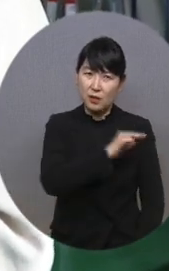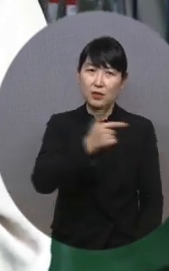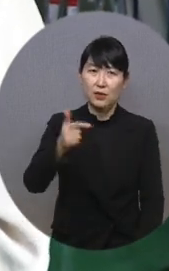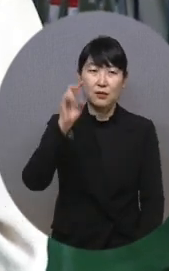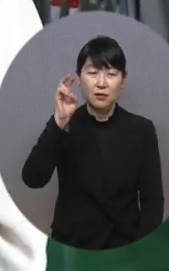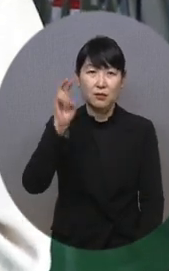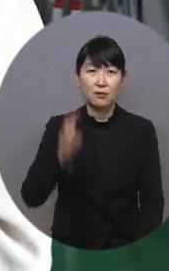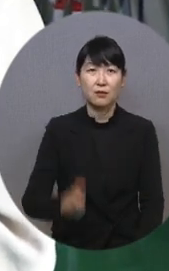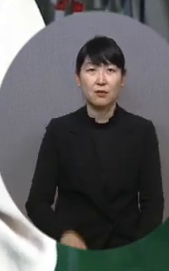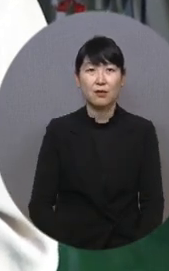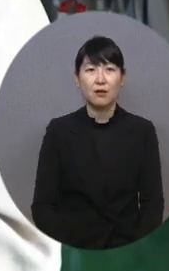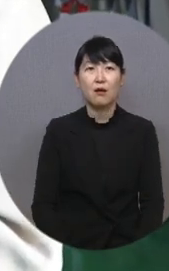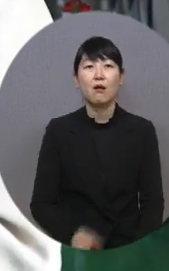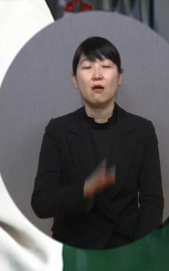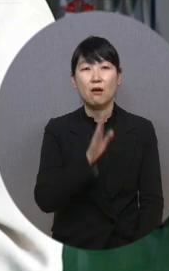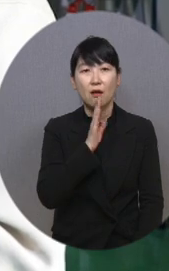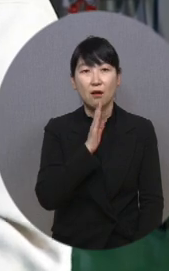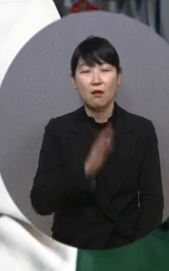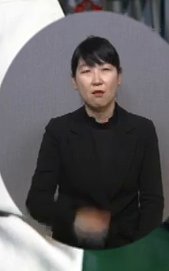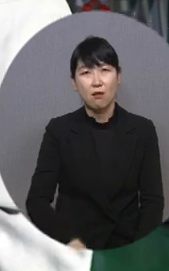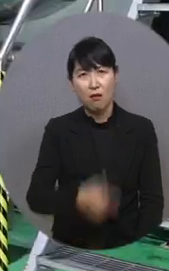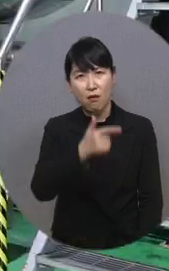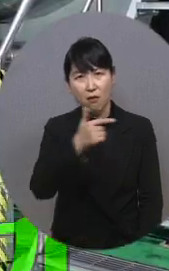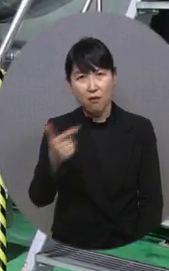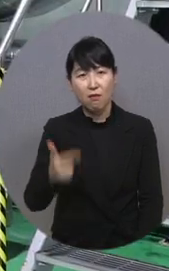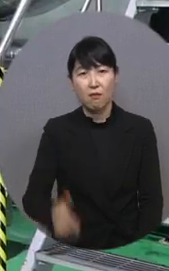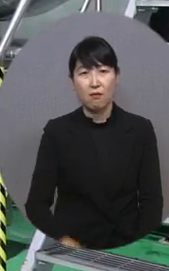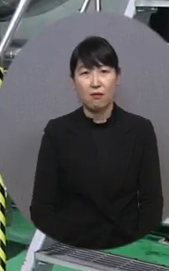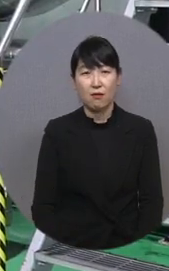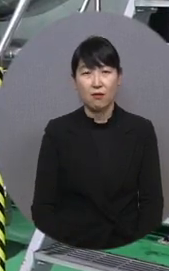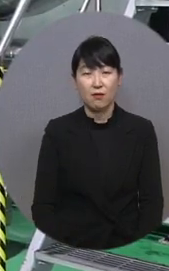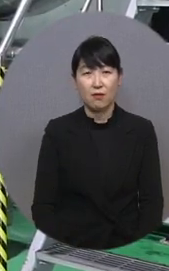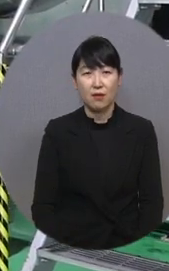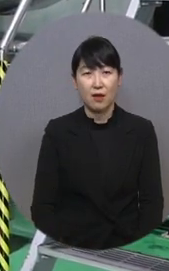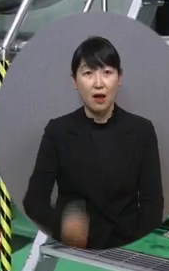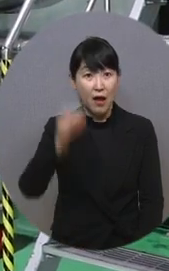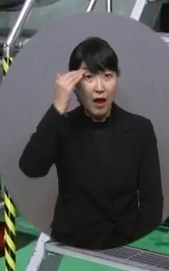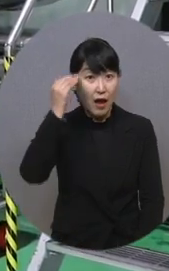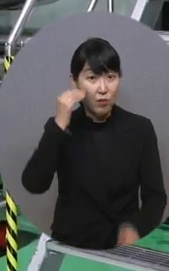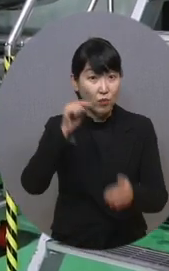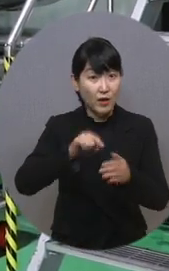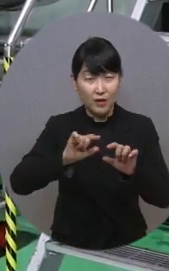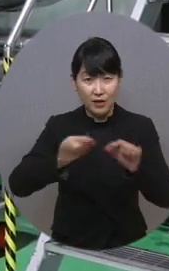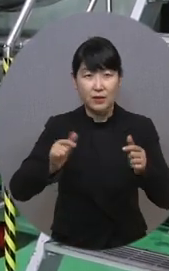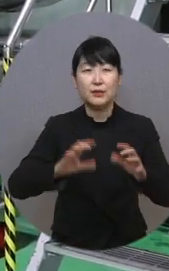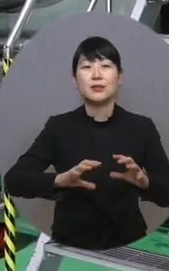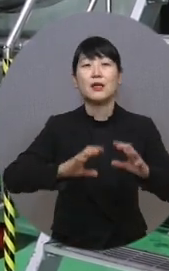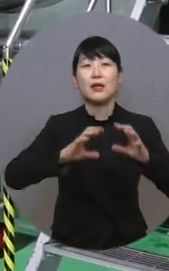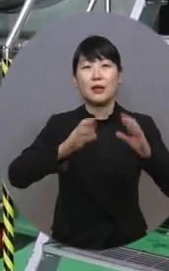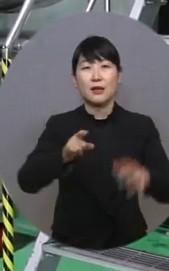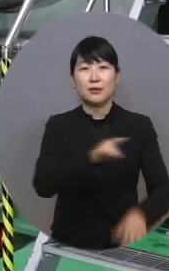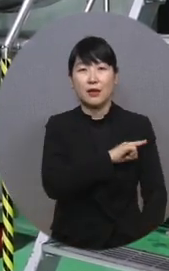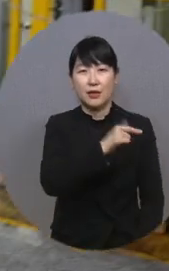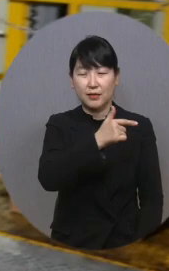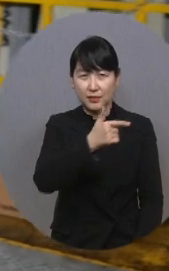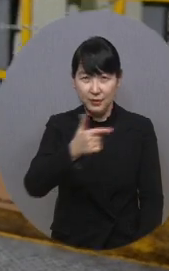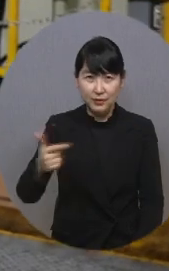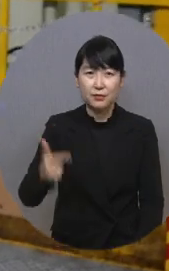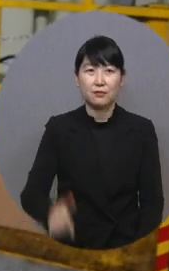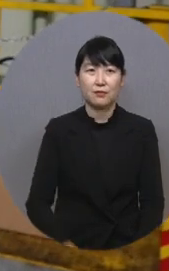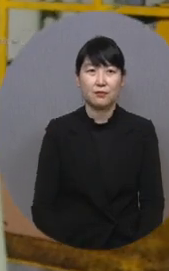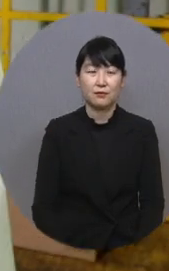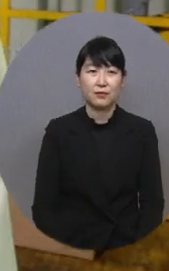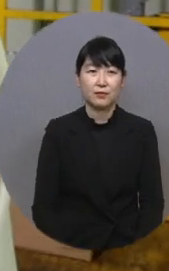예. 진짜 그럴만하네요. 네. 엄청 커요. 국내가 아닌 세계 규모의 생물 반응기라고 합니다.